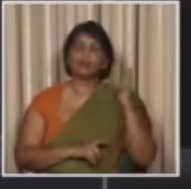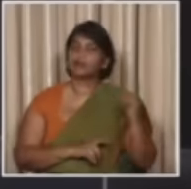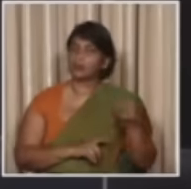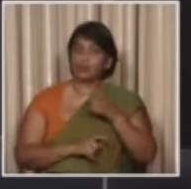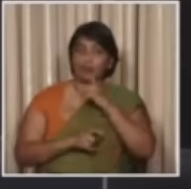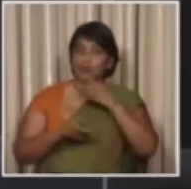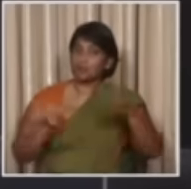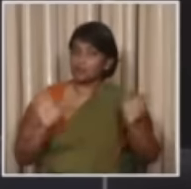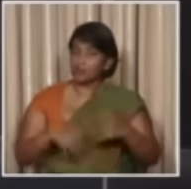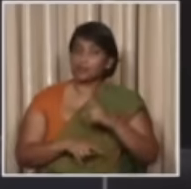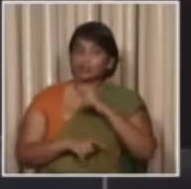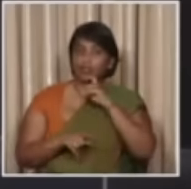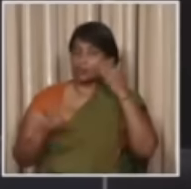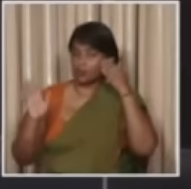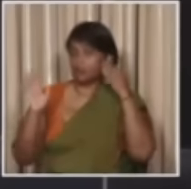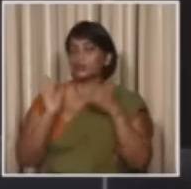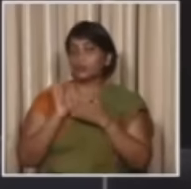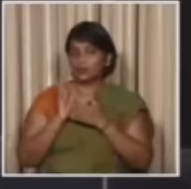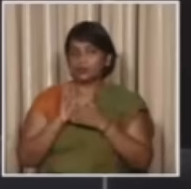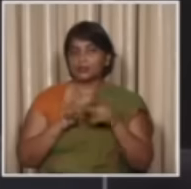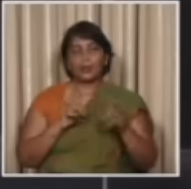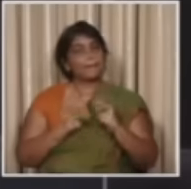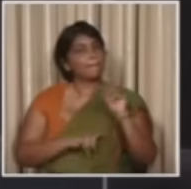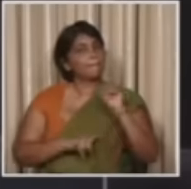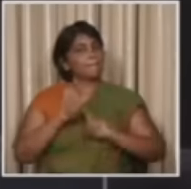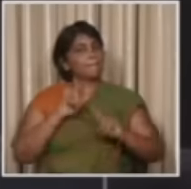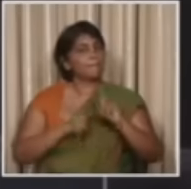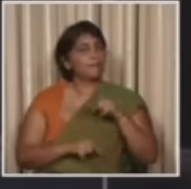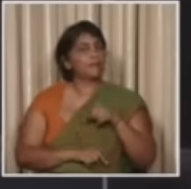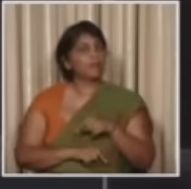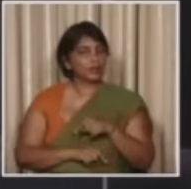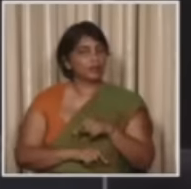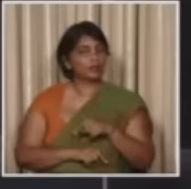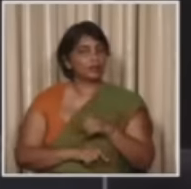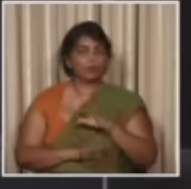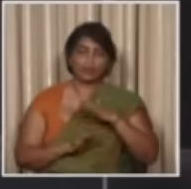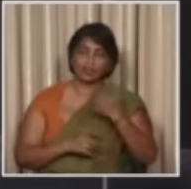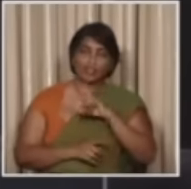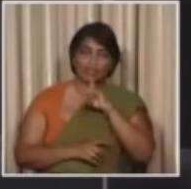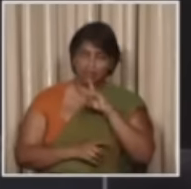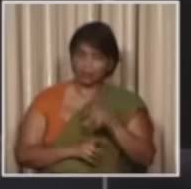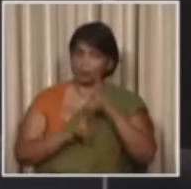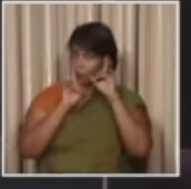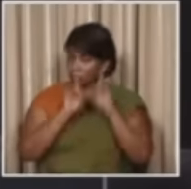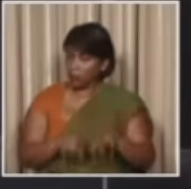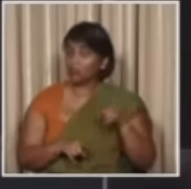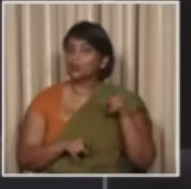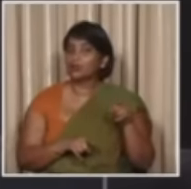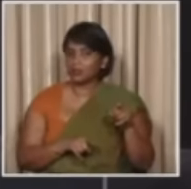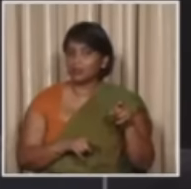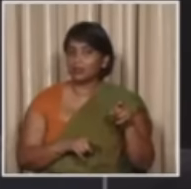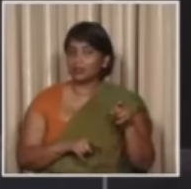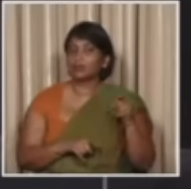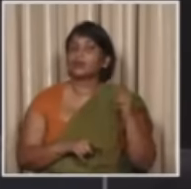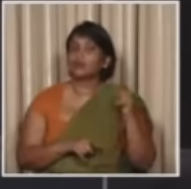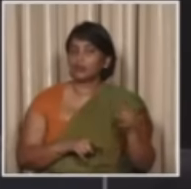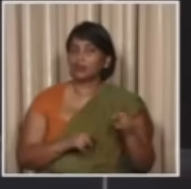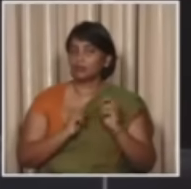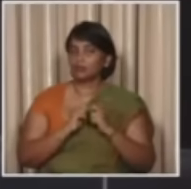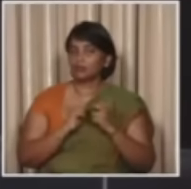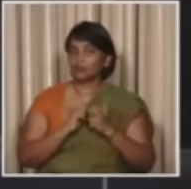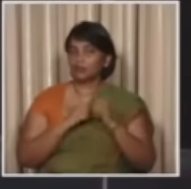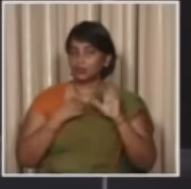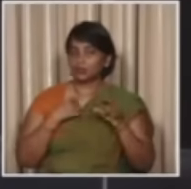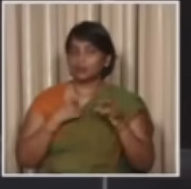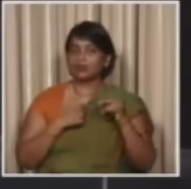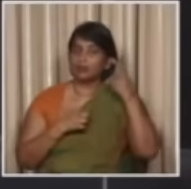විනිශ්චයට බහ දෙන නඩුවක් සම්බන්ධයෙන් මේ පාර්ලිමේන්තුවේ ඇවිල්ලා කවුරු හරි කියනවා නම් මෙන්න මෙහෙමයි මේක වෙලා තින්නේ කියලා අන්න එතන ගැටලුවක්